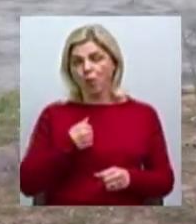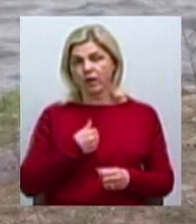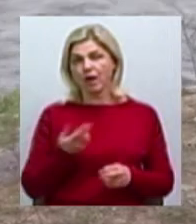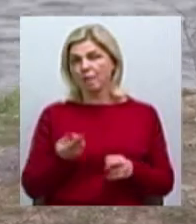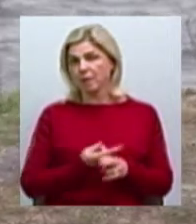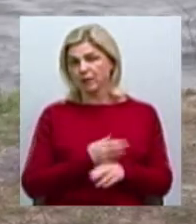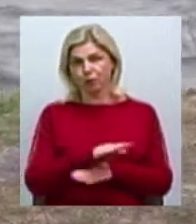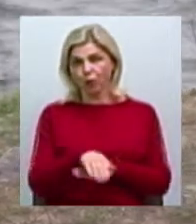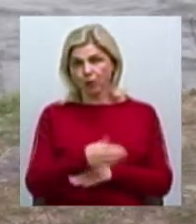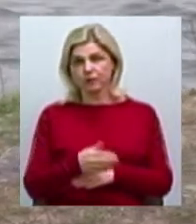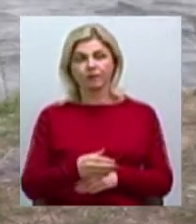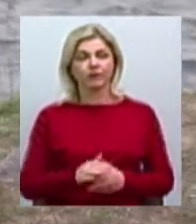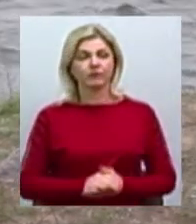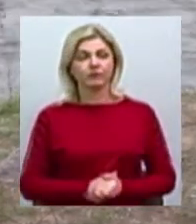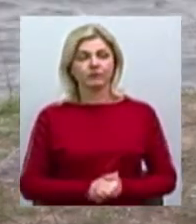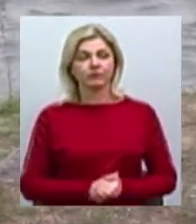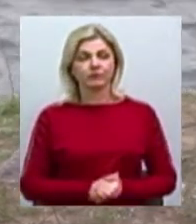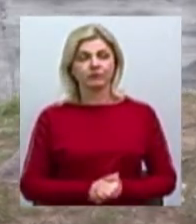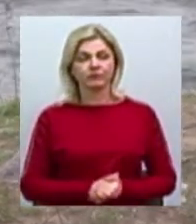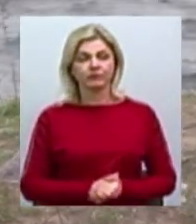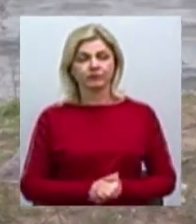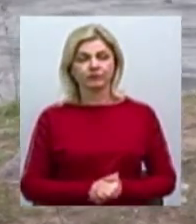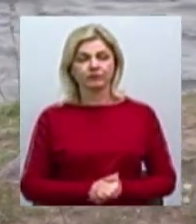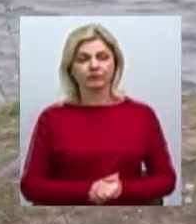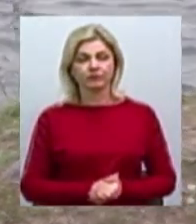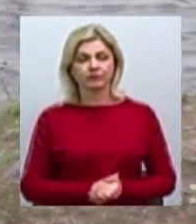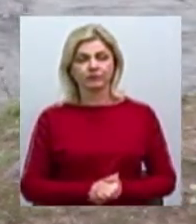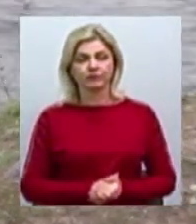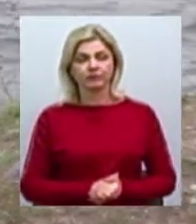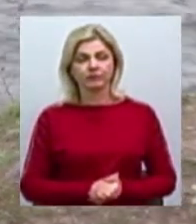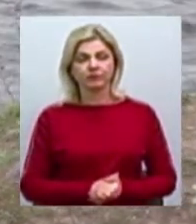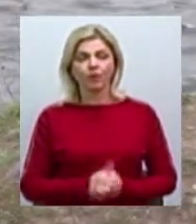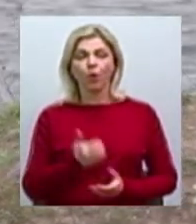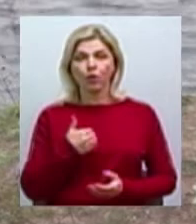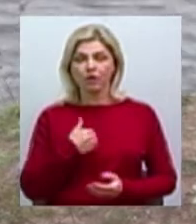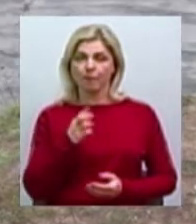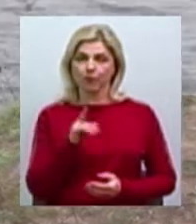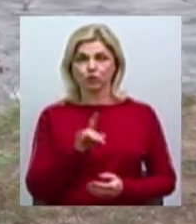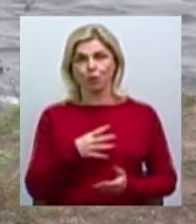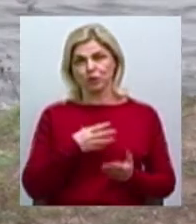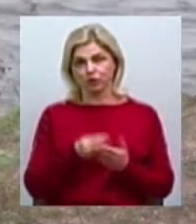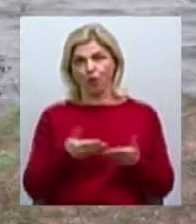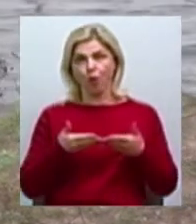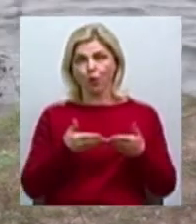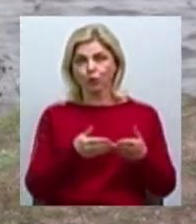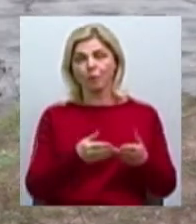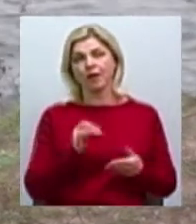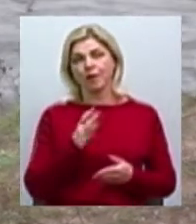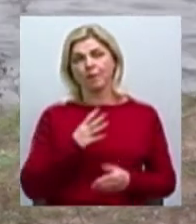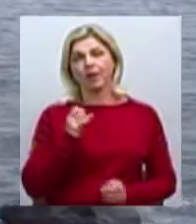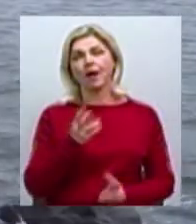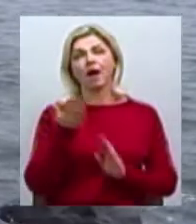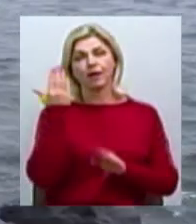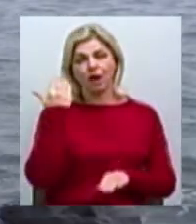усього, без журналів. Хотілося, щоб вони йшли своїм ходом і були, як раніше,